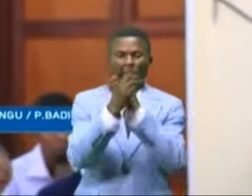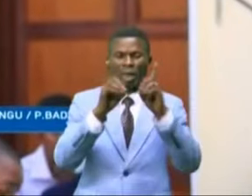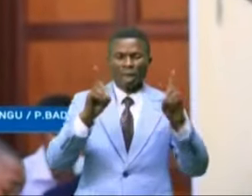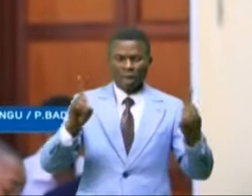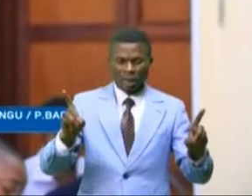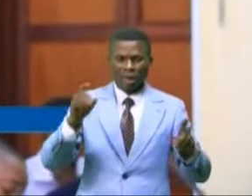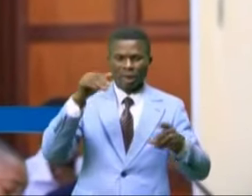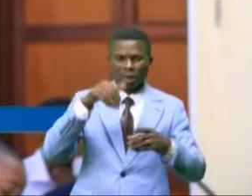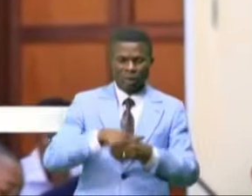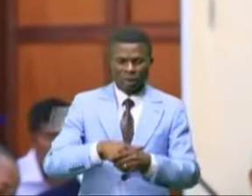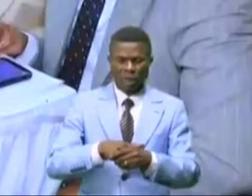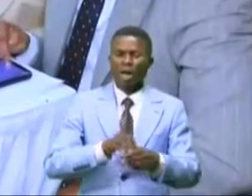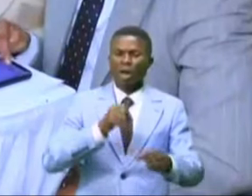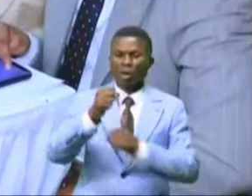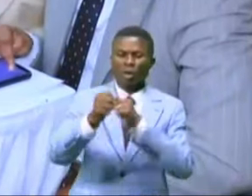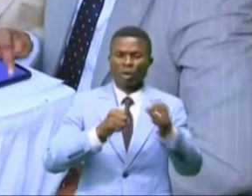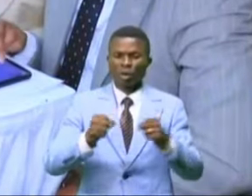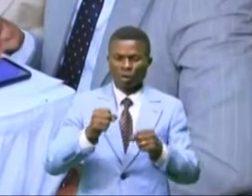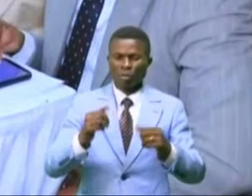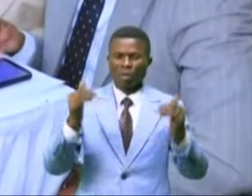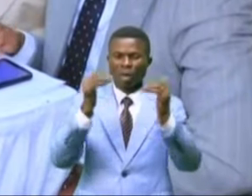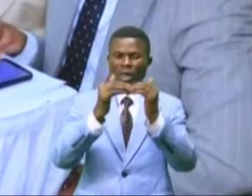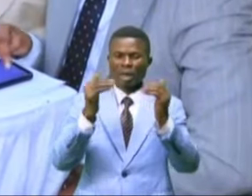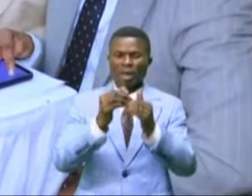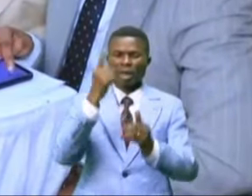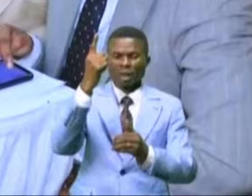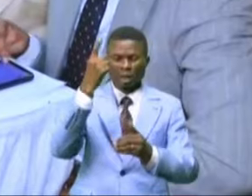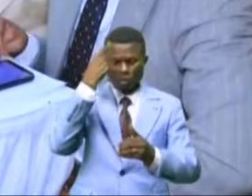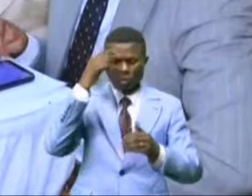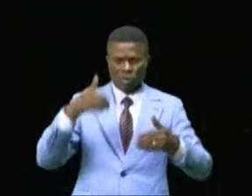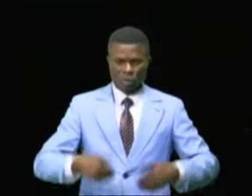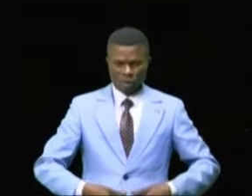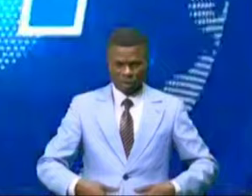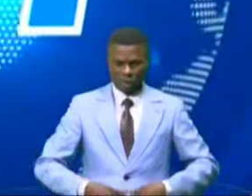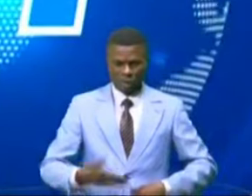à travers les combats du Front commun de la jeunesse.